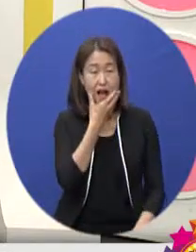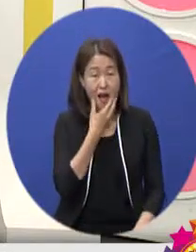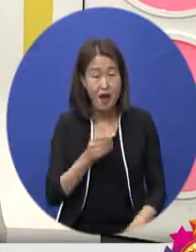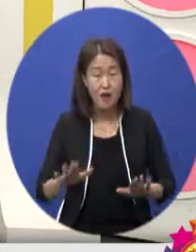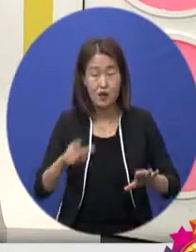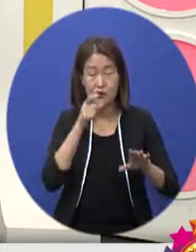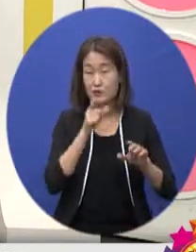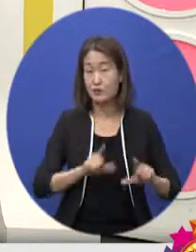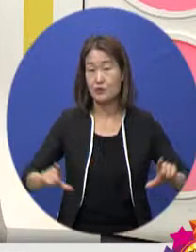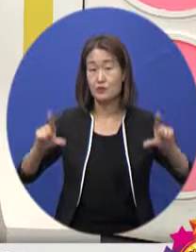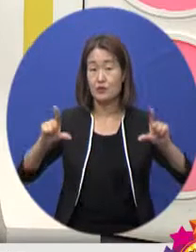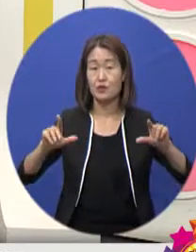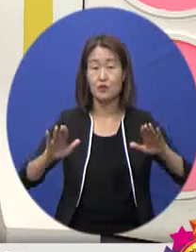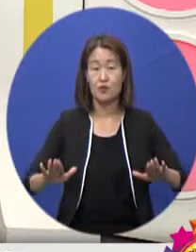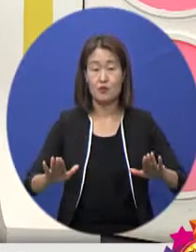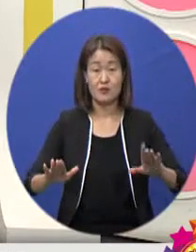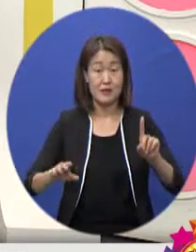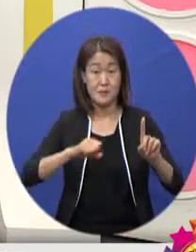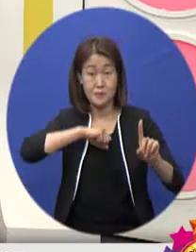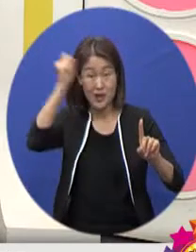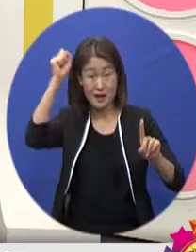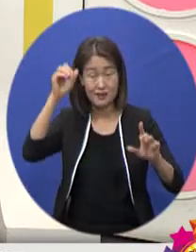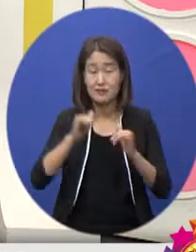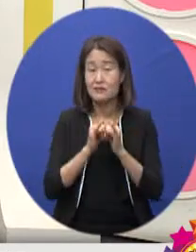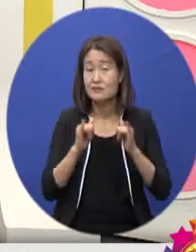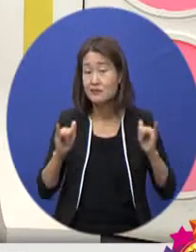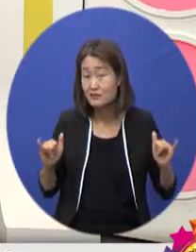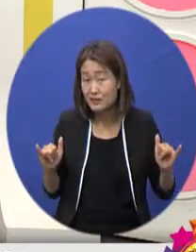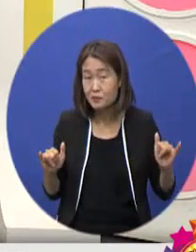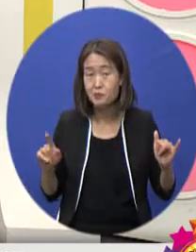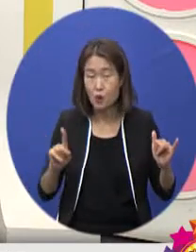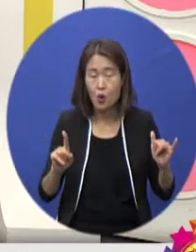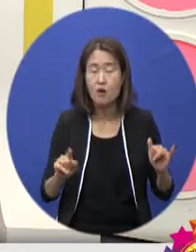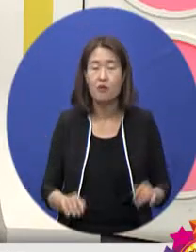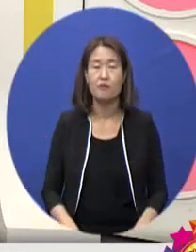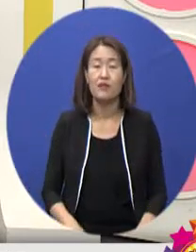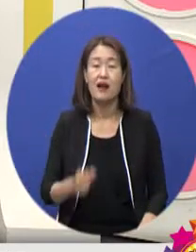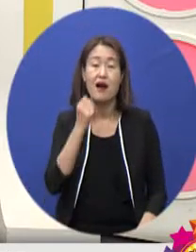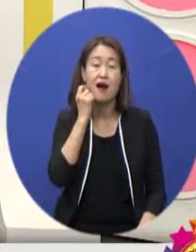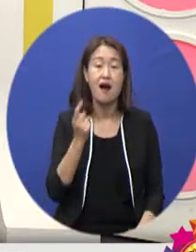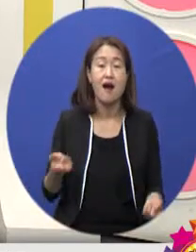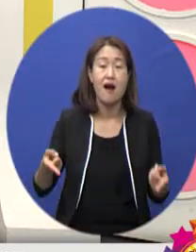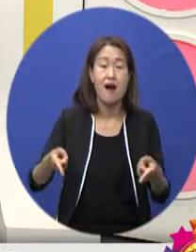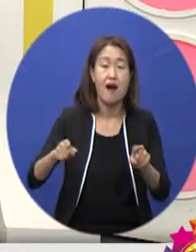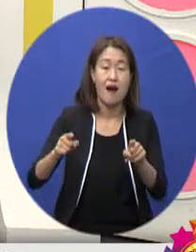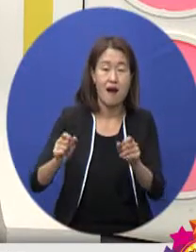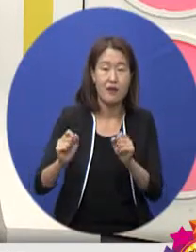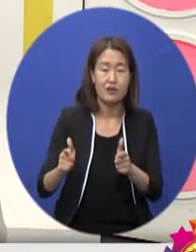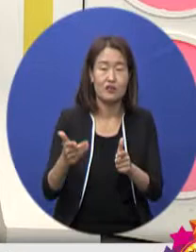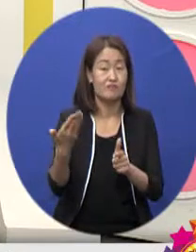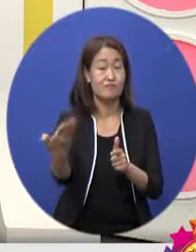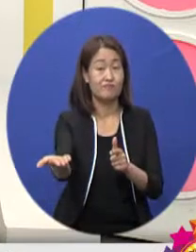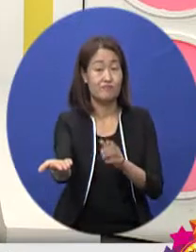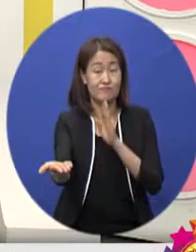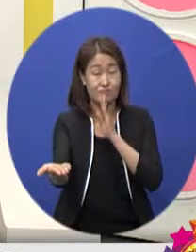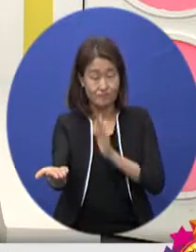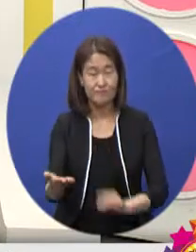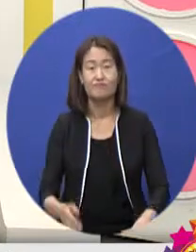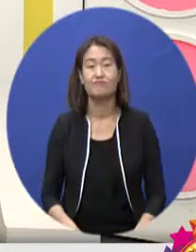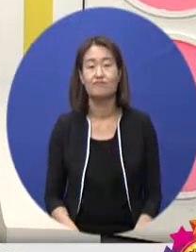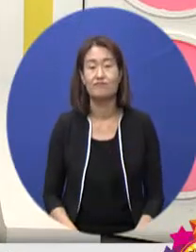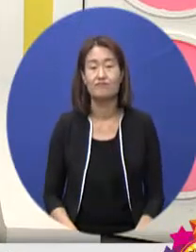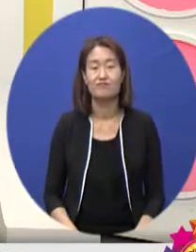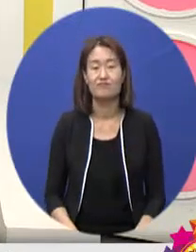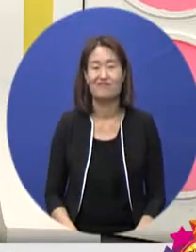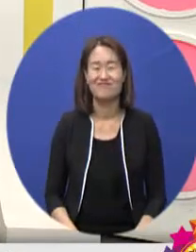행복한 수요일. 오늘의 1일 장원인데요. 1일 장원에게는 월말 결선에 나가실 수 있는 티켓을